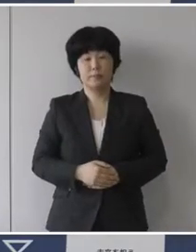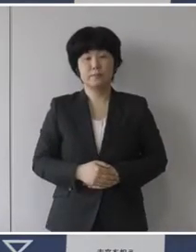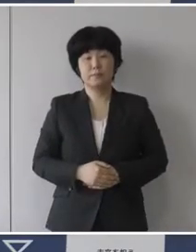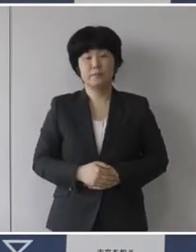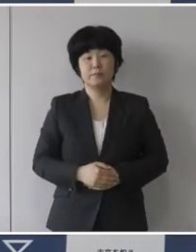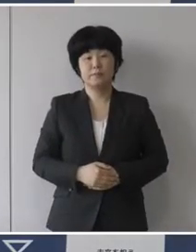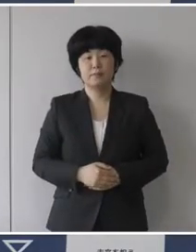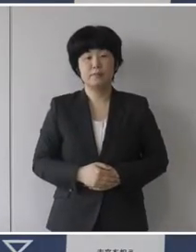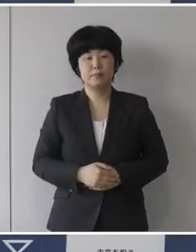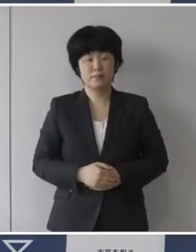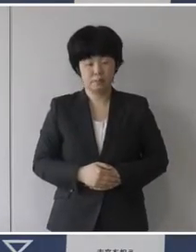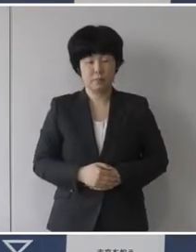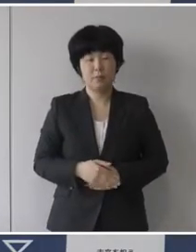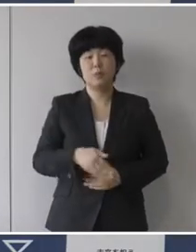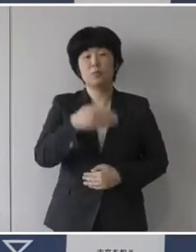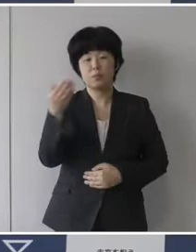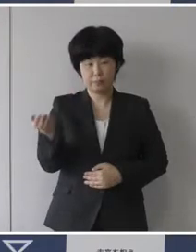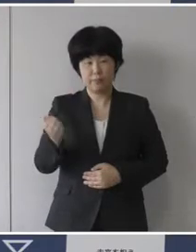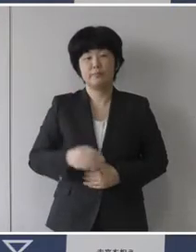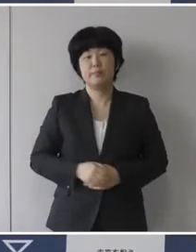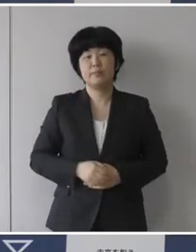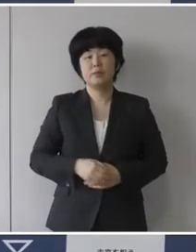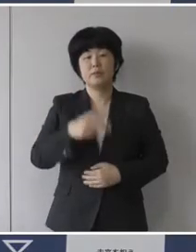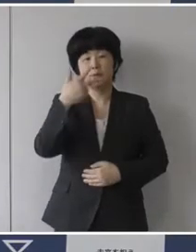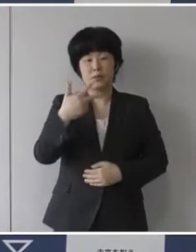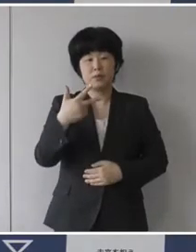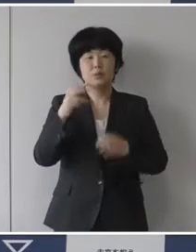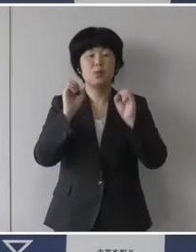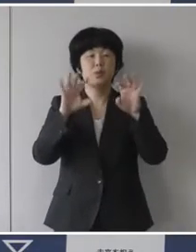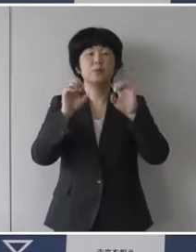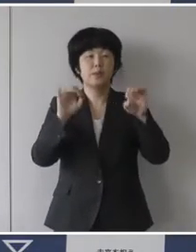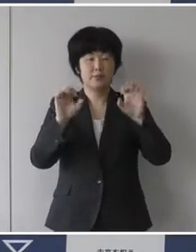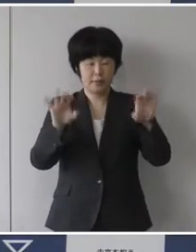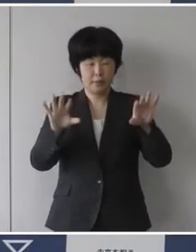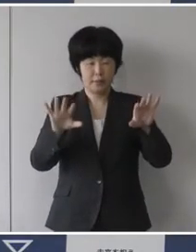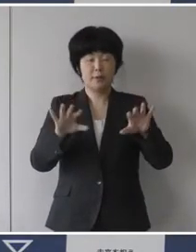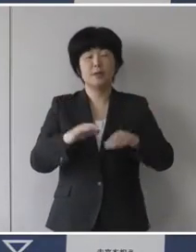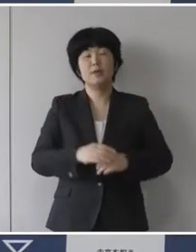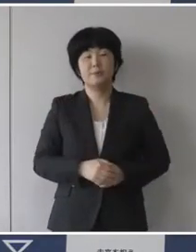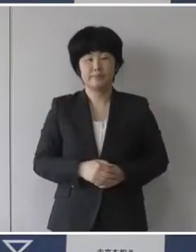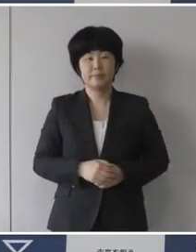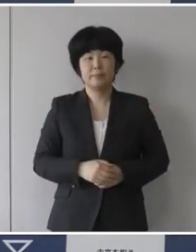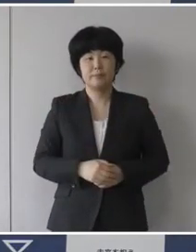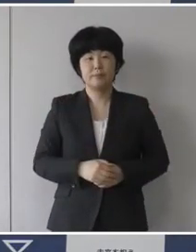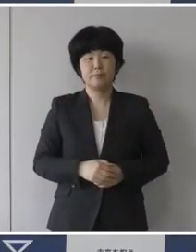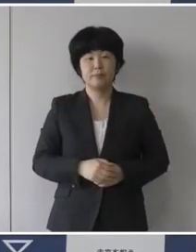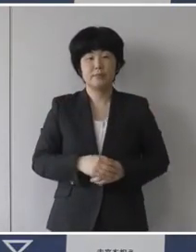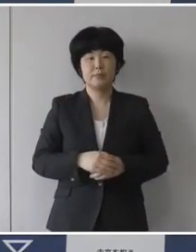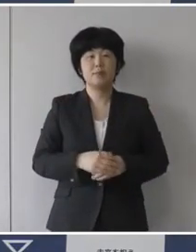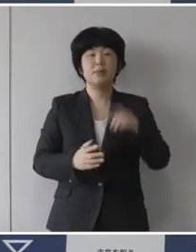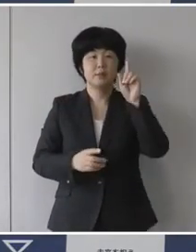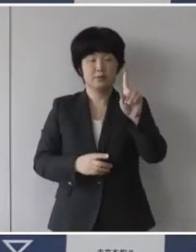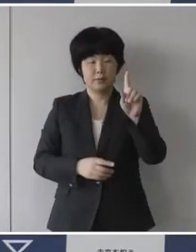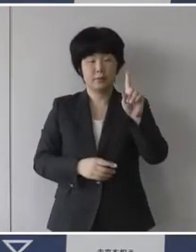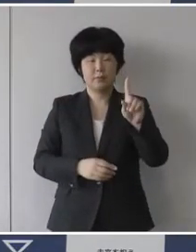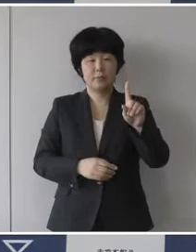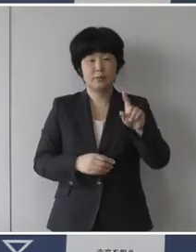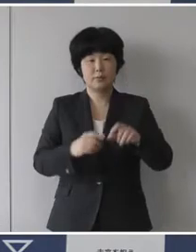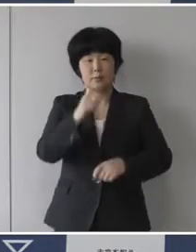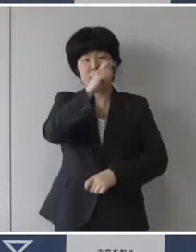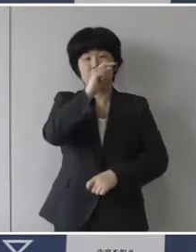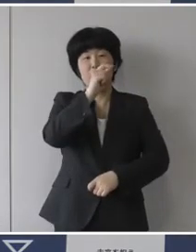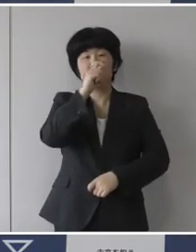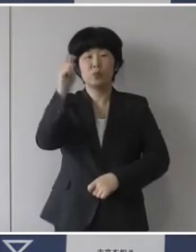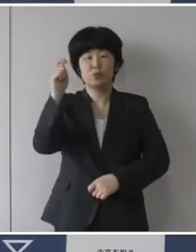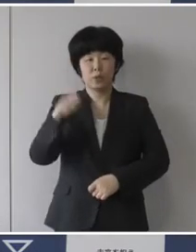。 はい、それでは、次第の市からのお知らせに移ります。はじめに各国市、ウクライナ